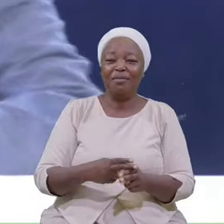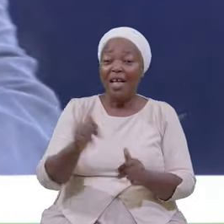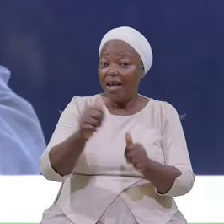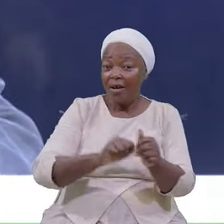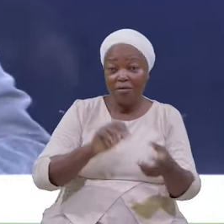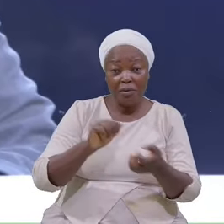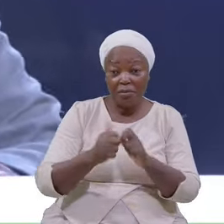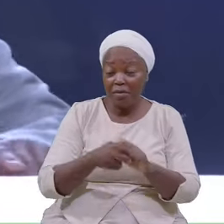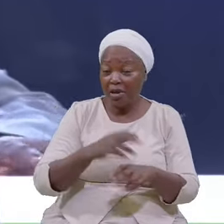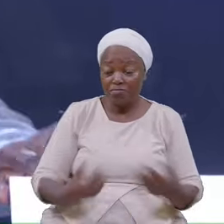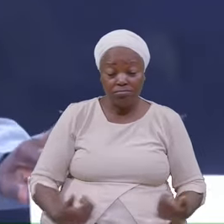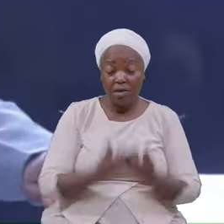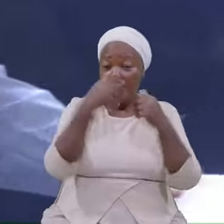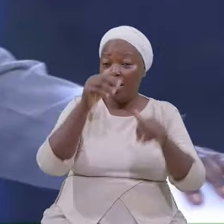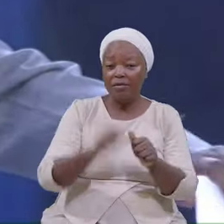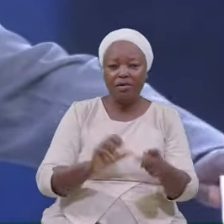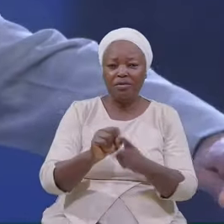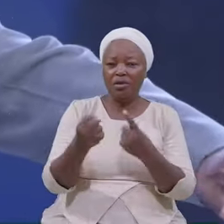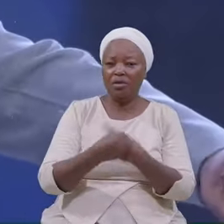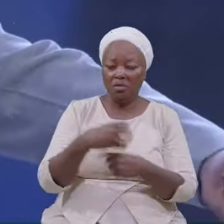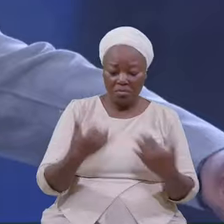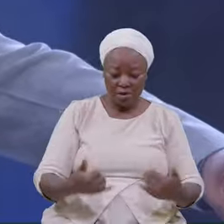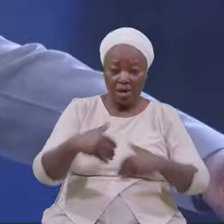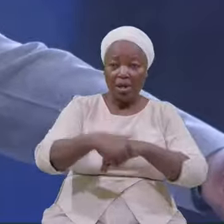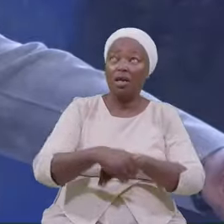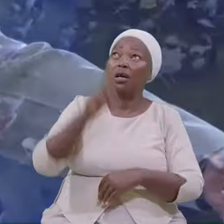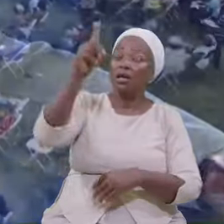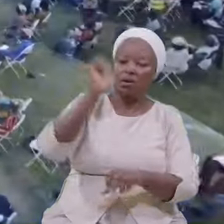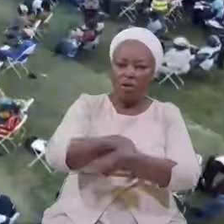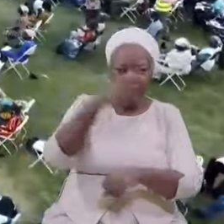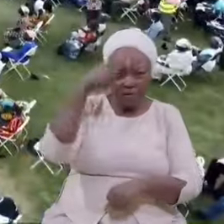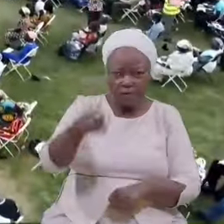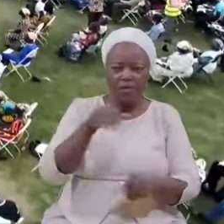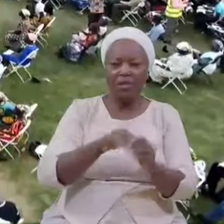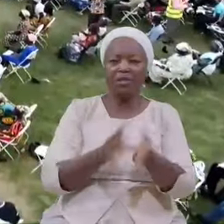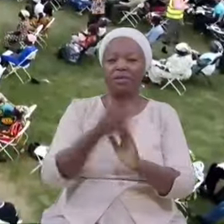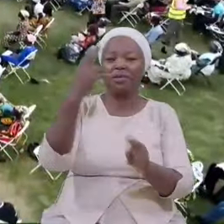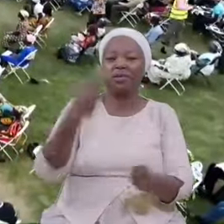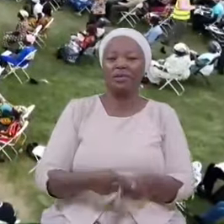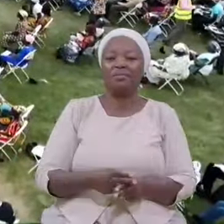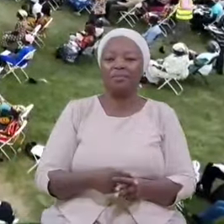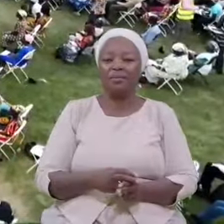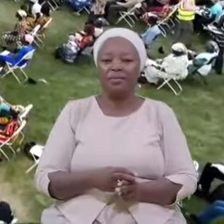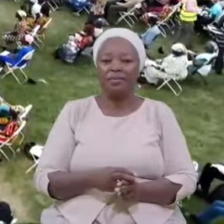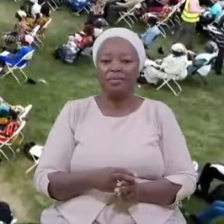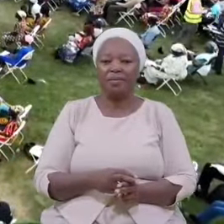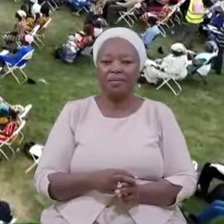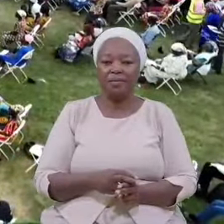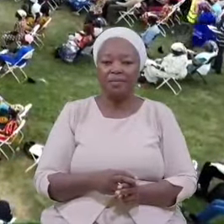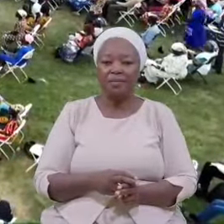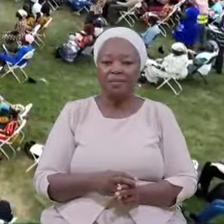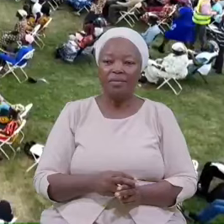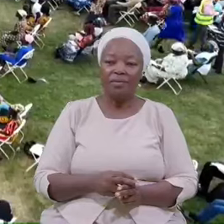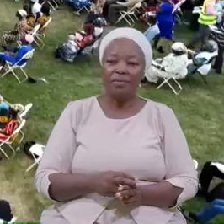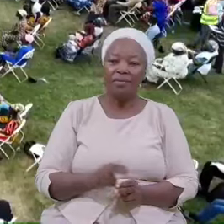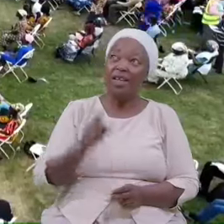every challenge, every situation tonight, he conquers for you. Chaque problème, chaque défi, chaque situation ce soir, Christ a